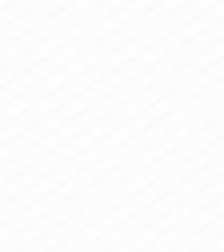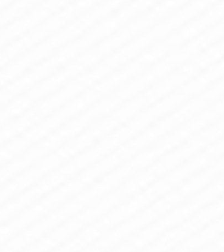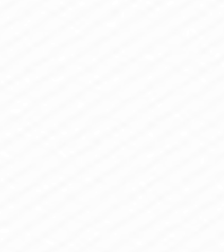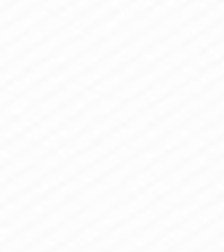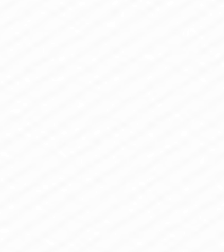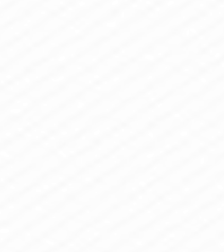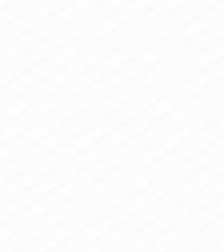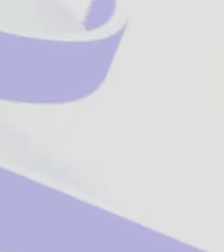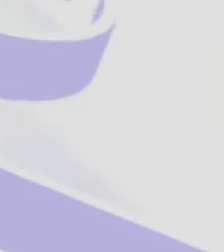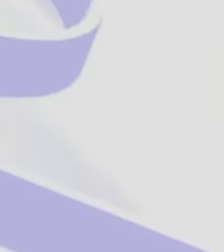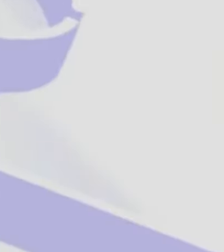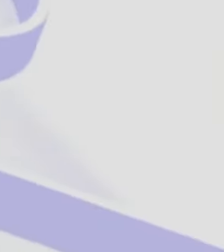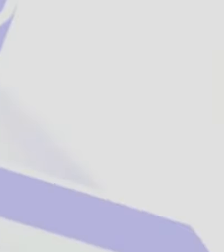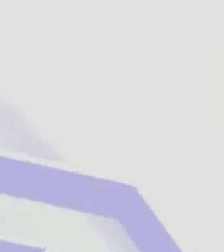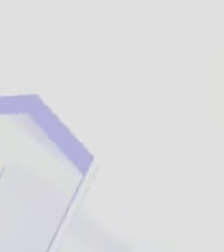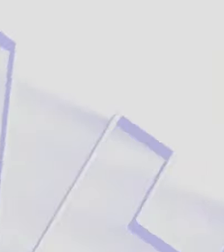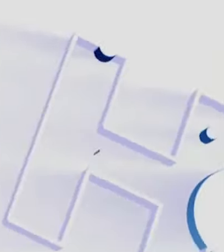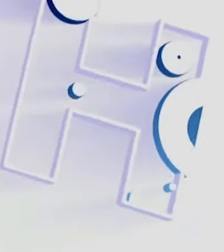www.dermaorgan.gov.my.